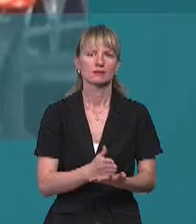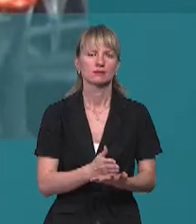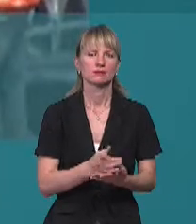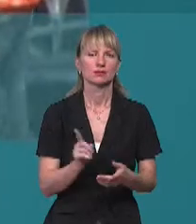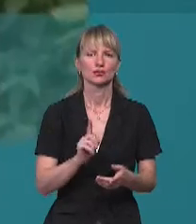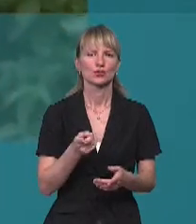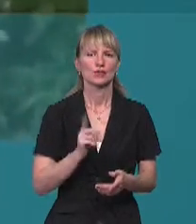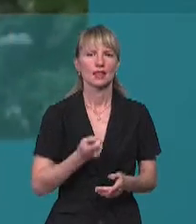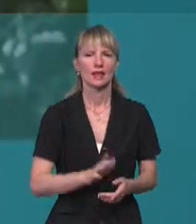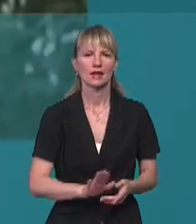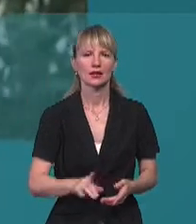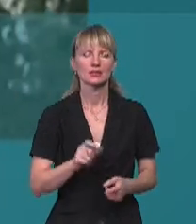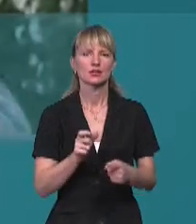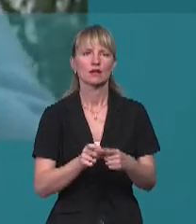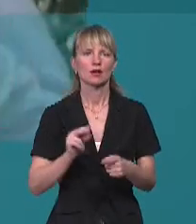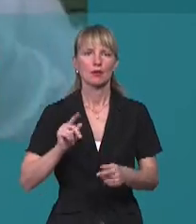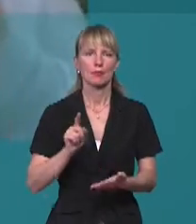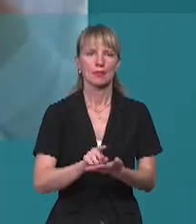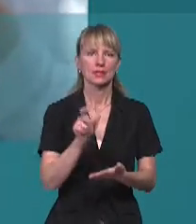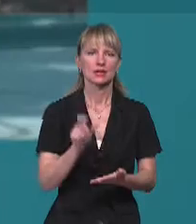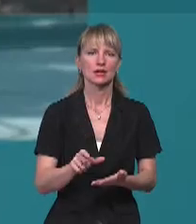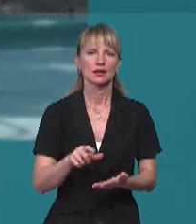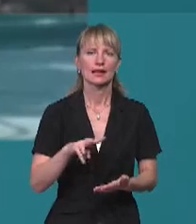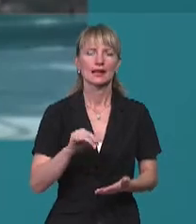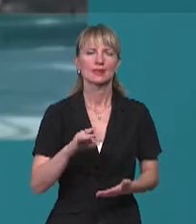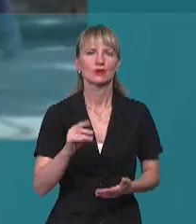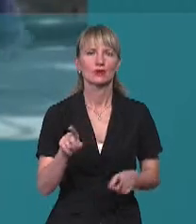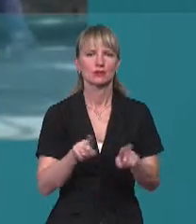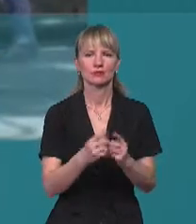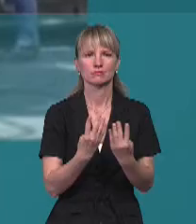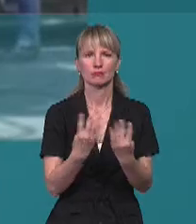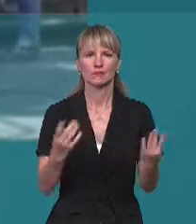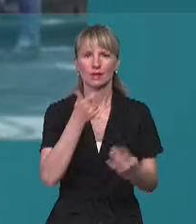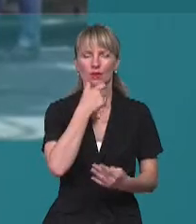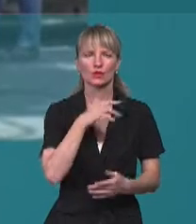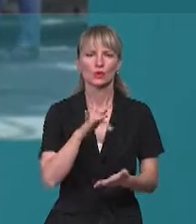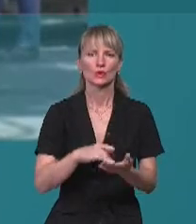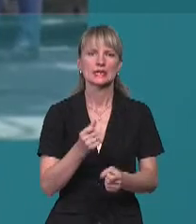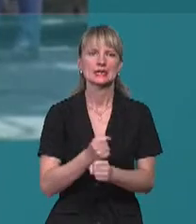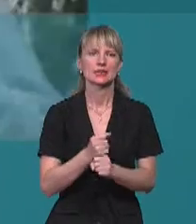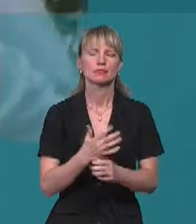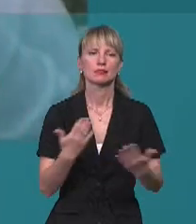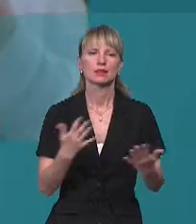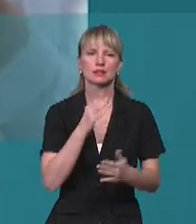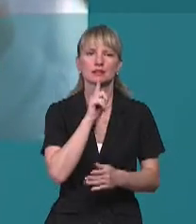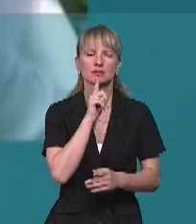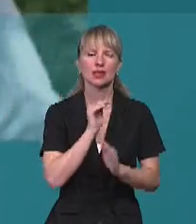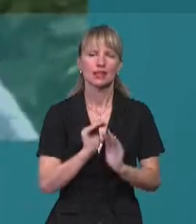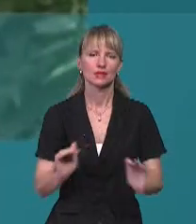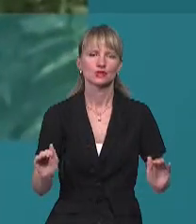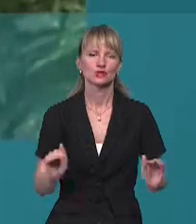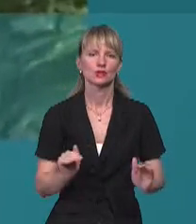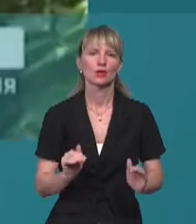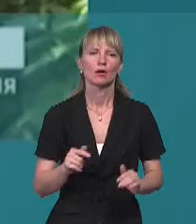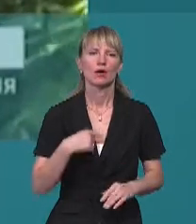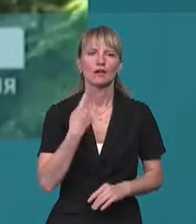щось нереальне. За словами пенсіонерки Тетяни Літвінової, такий паркан прикрасить місто та зробить його більш затишним. Удивительно. Дивовижно,